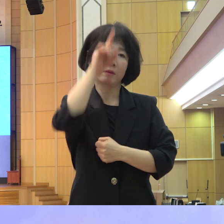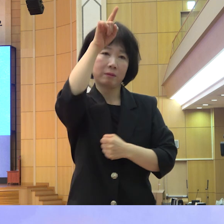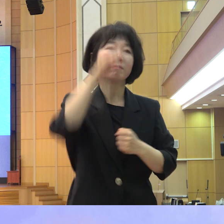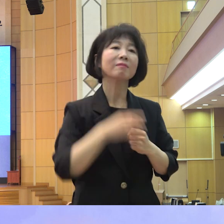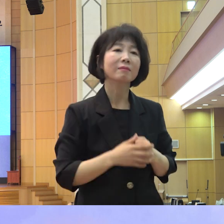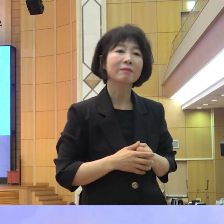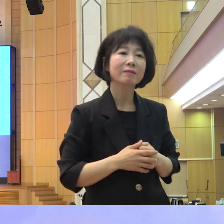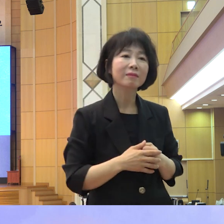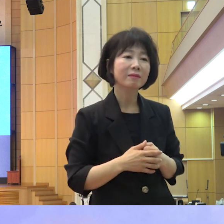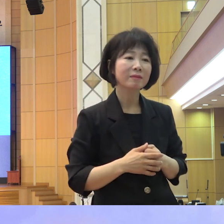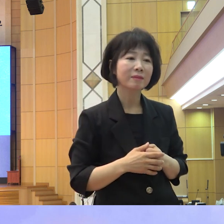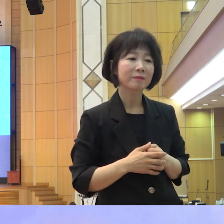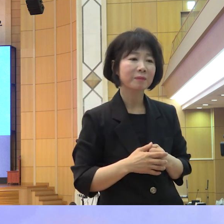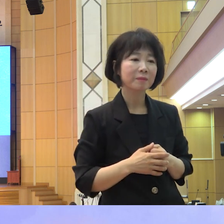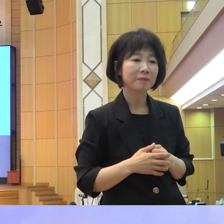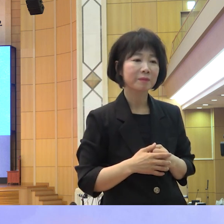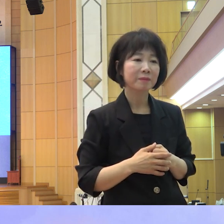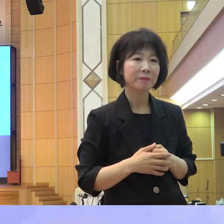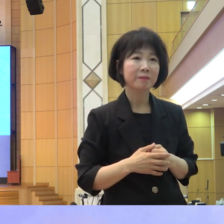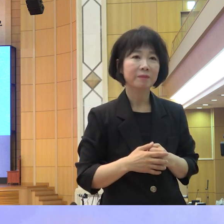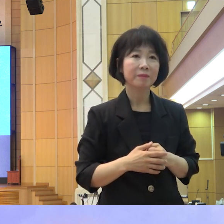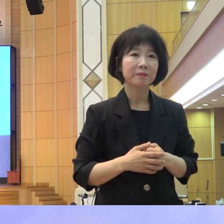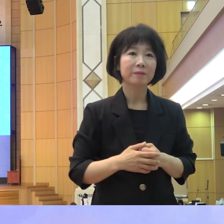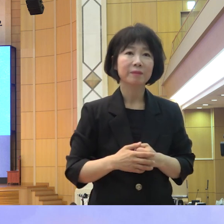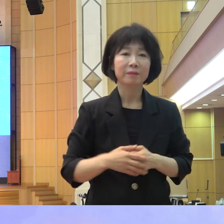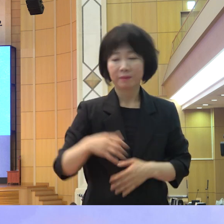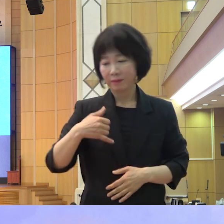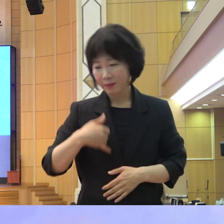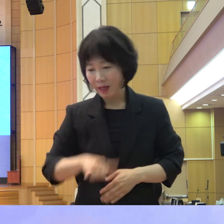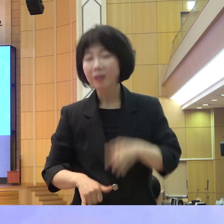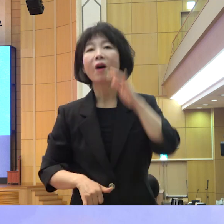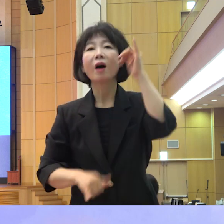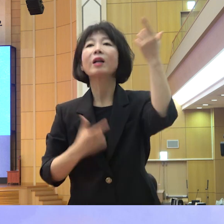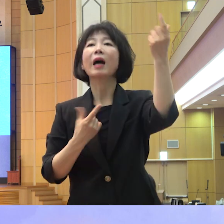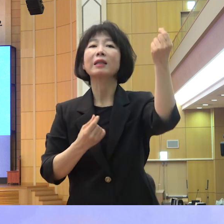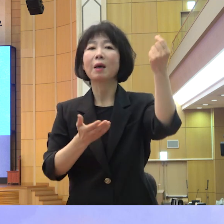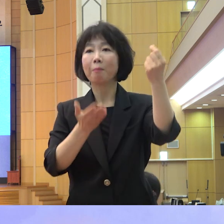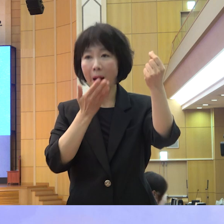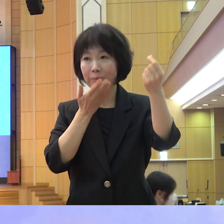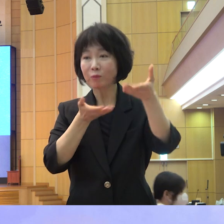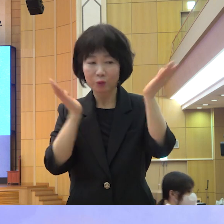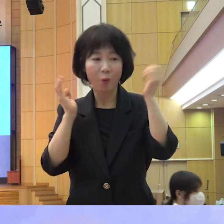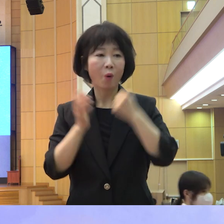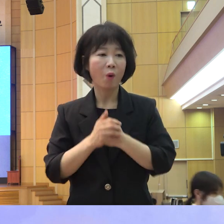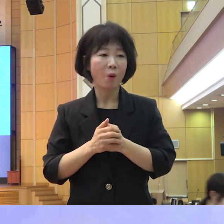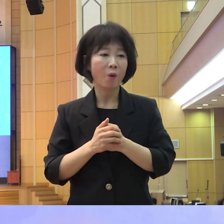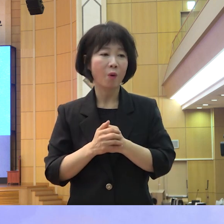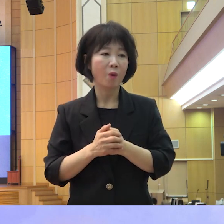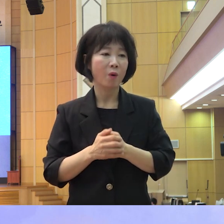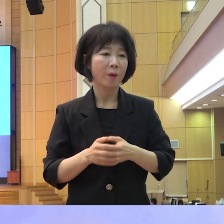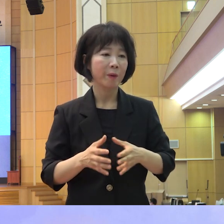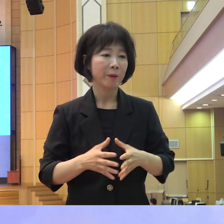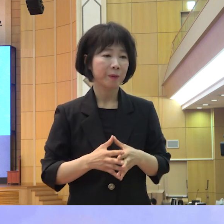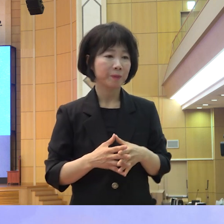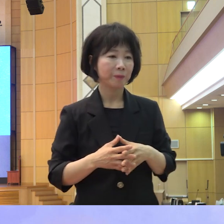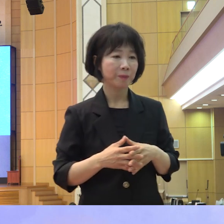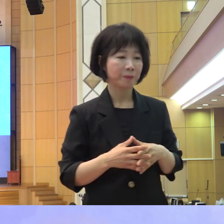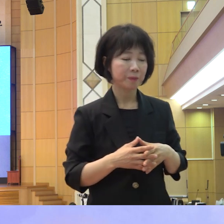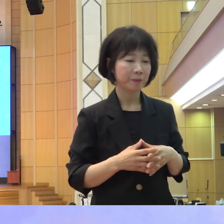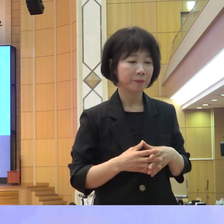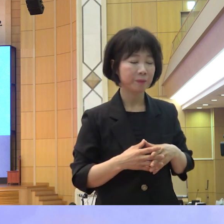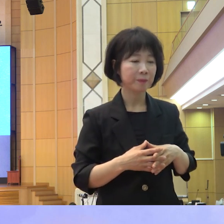교회에서는 식사 아이들과 같이 하시고 또 간식도 많이 드시고 그러면서 선물도 좀